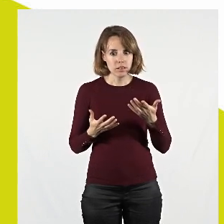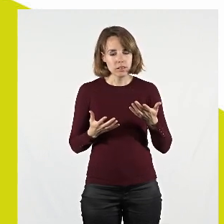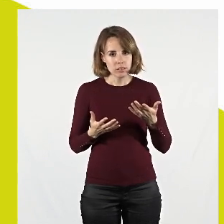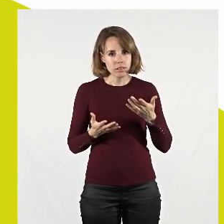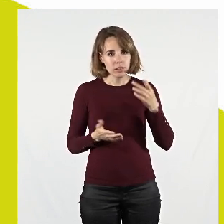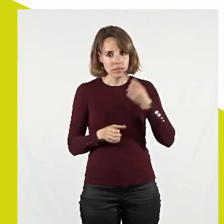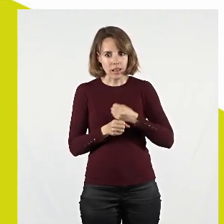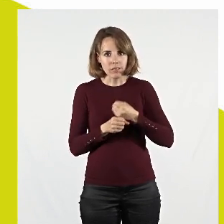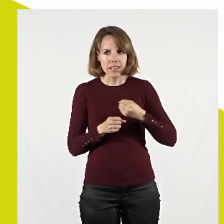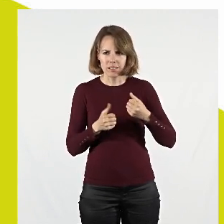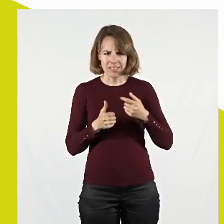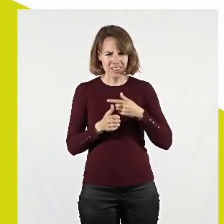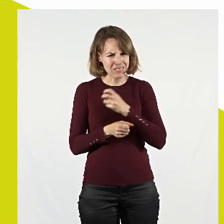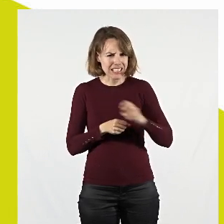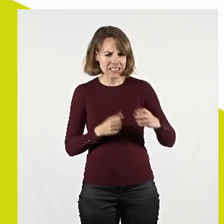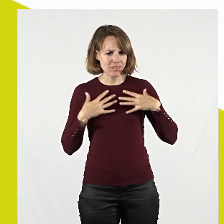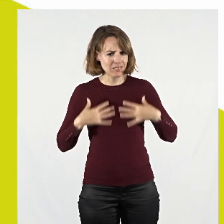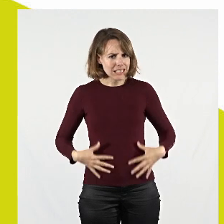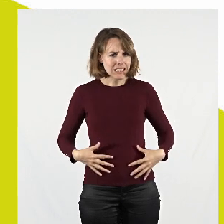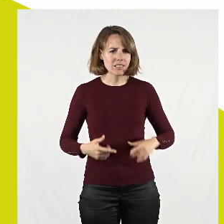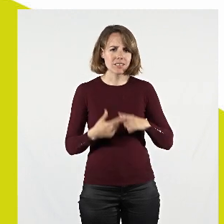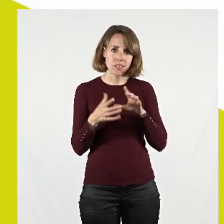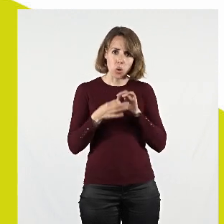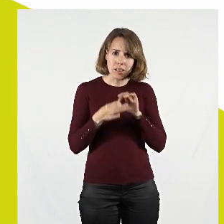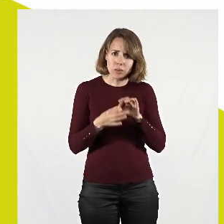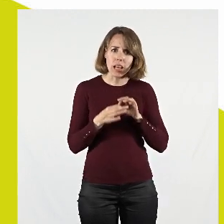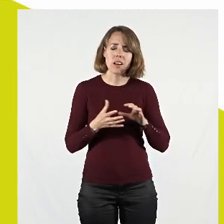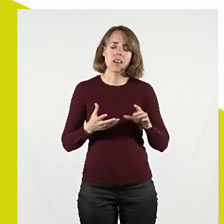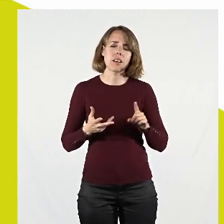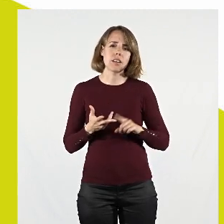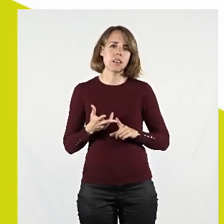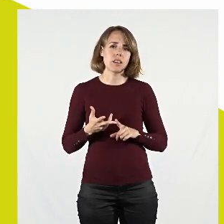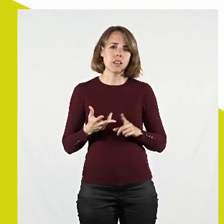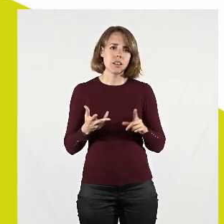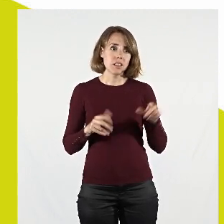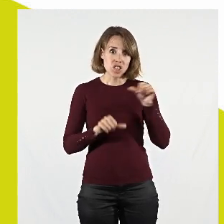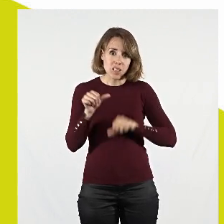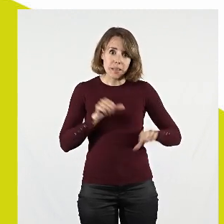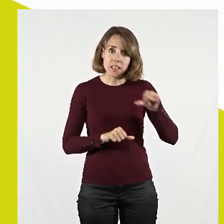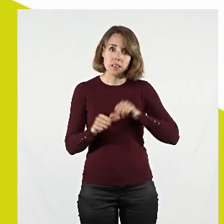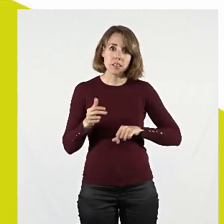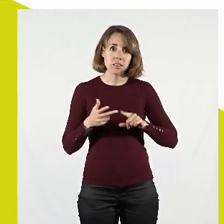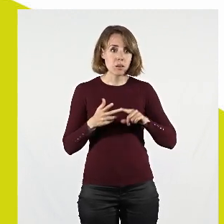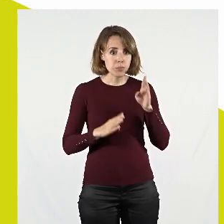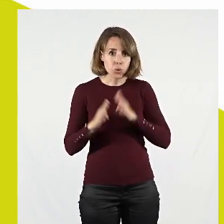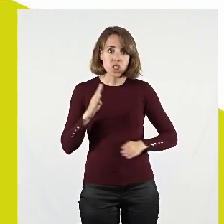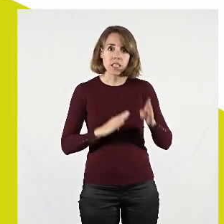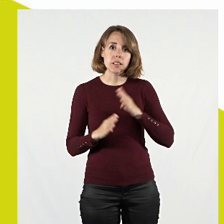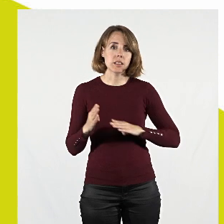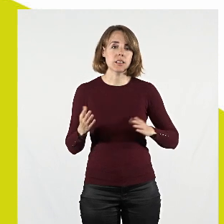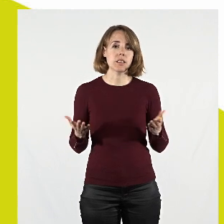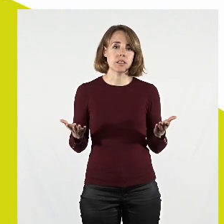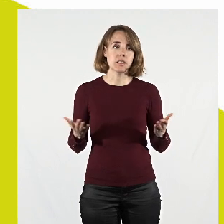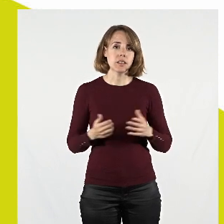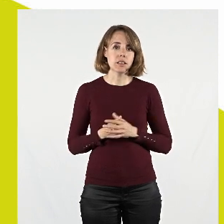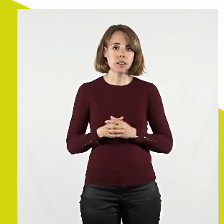risques physiques, risques relationnels, mais également risques chimiques, risques biologiques. Donc, ce